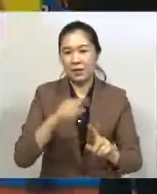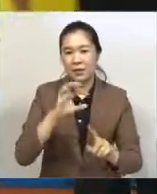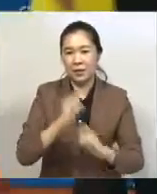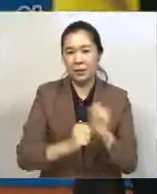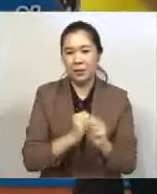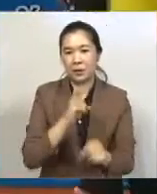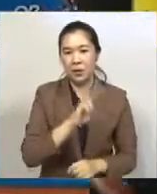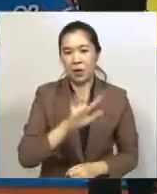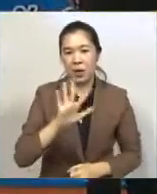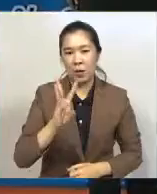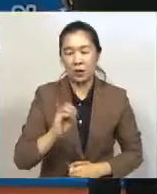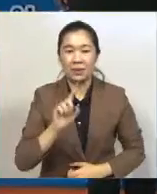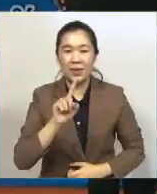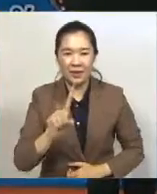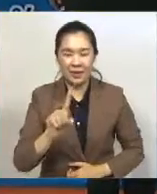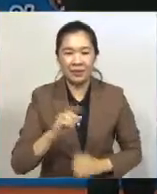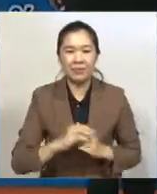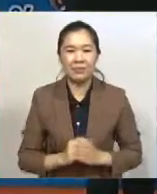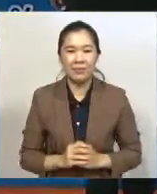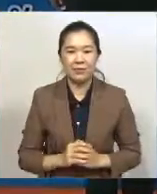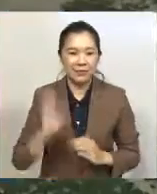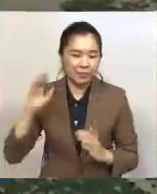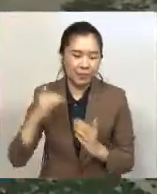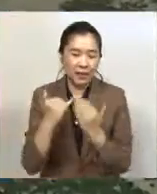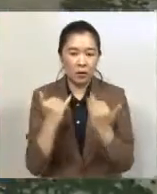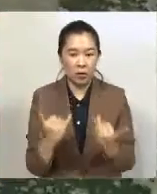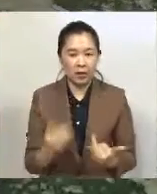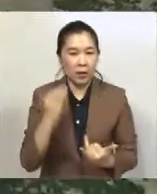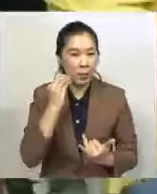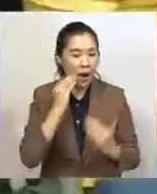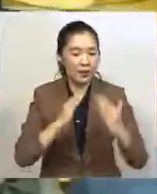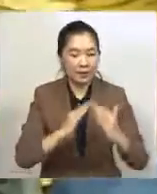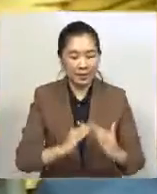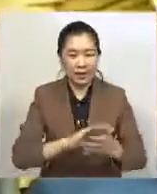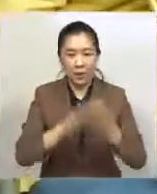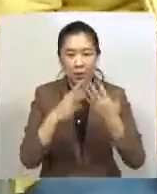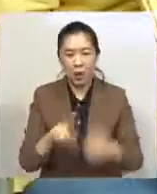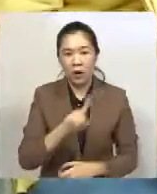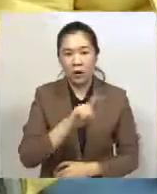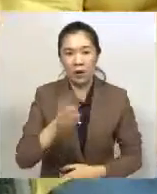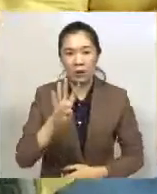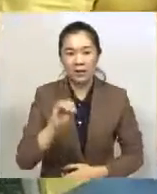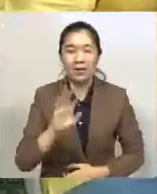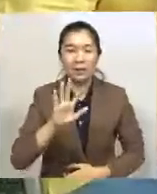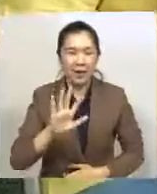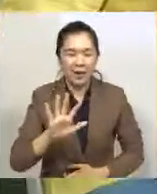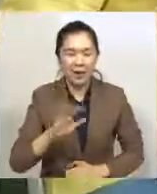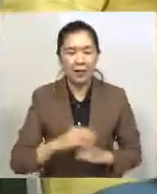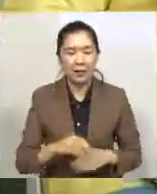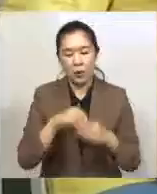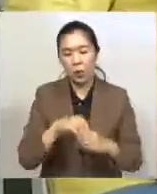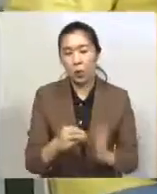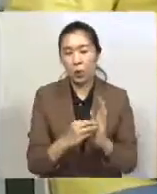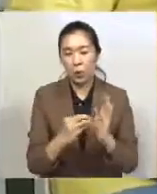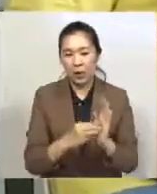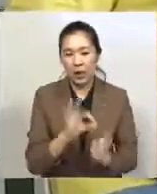มปี2561ค่ะปัจจุบันมีการส่งมอบบ้านไปแล้ว145หลังอยู่ในกรุงเ